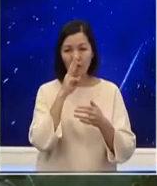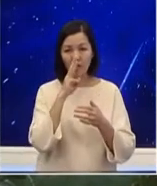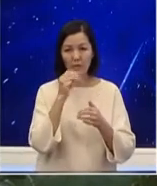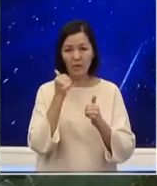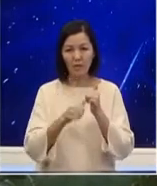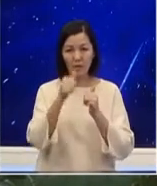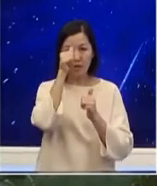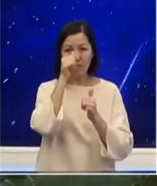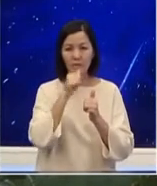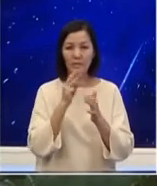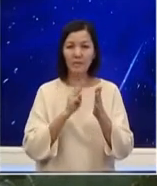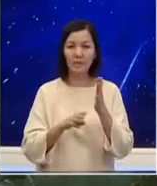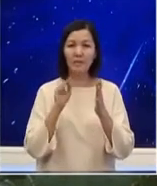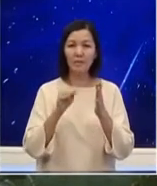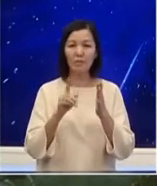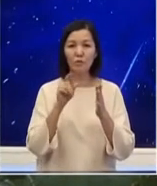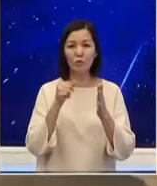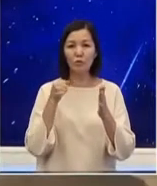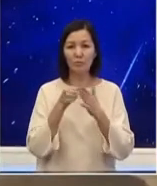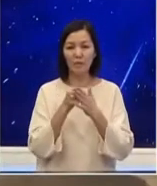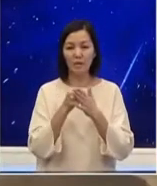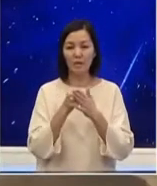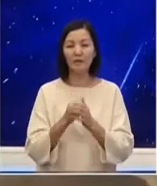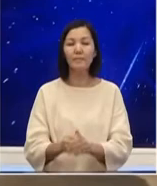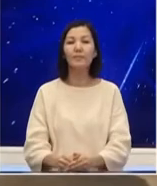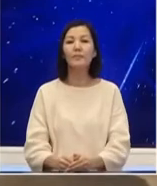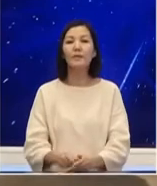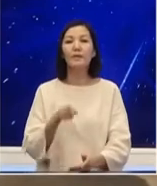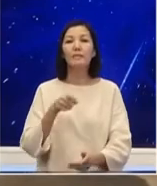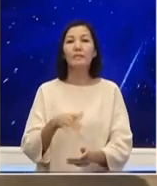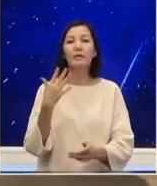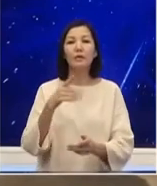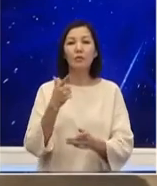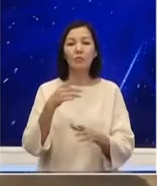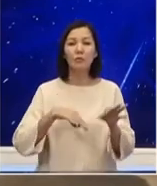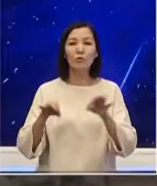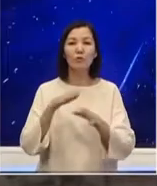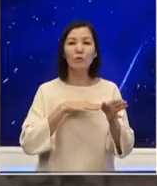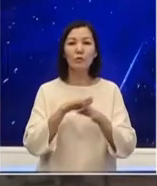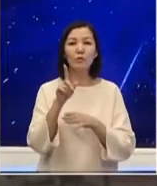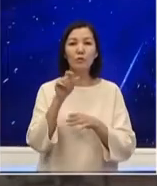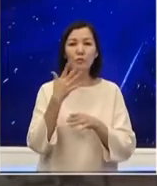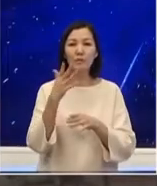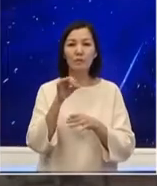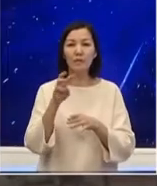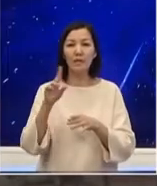ай сайын алапта 80 мың мен 100 мың аралығында. Жалпы өңірде 1051 жобаны жүзеге асыруға 105 миллиард